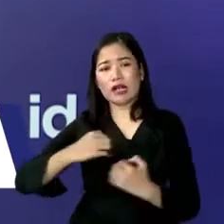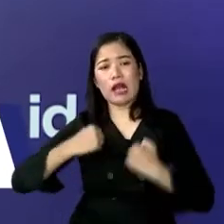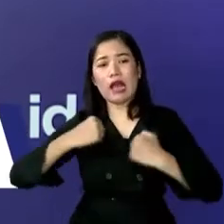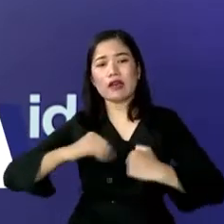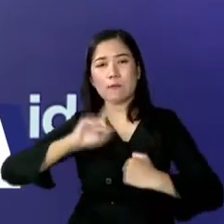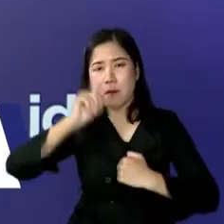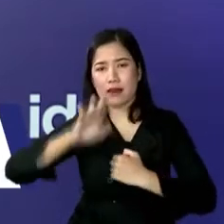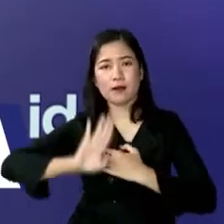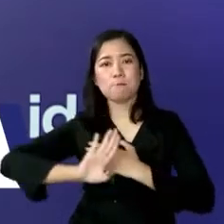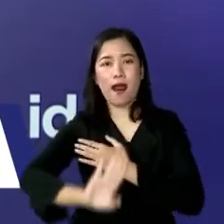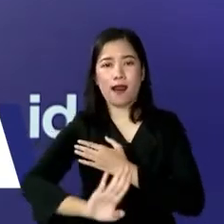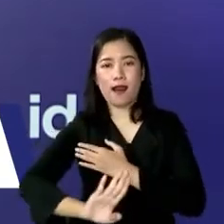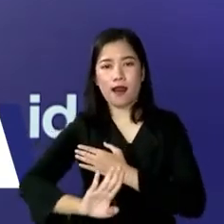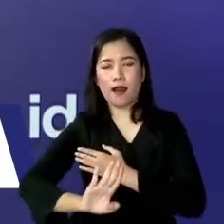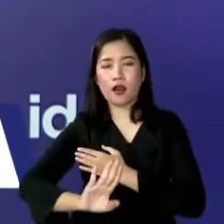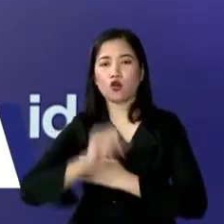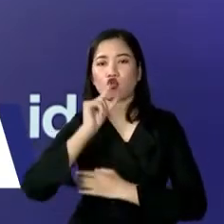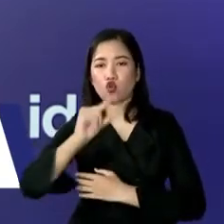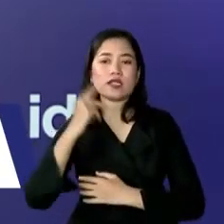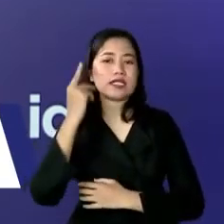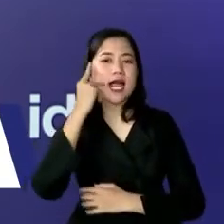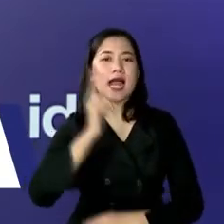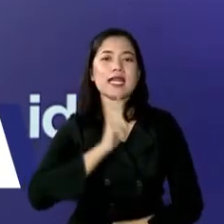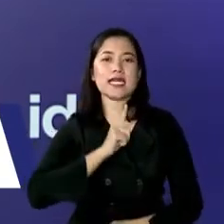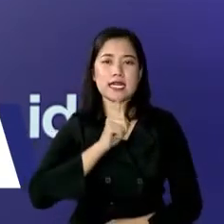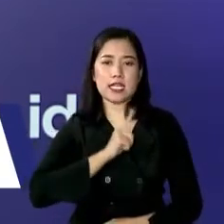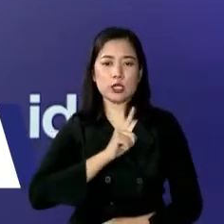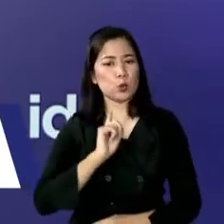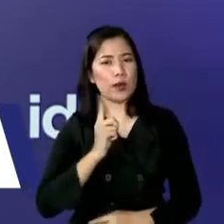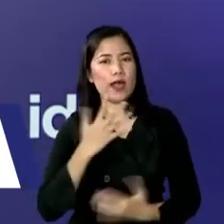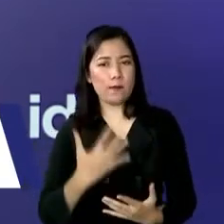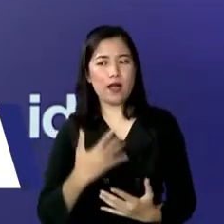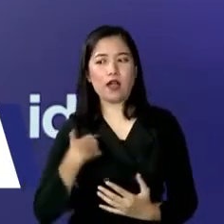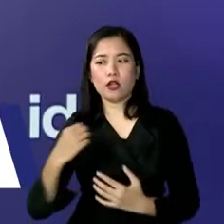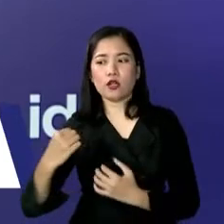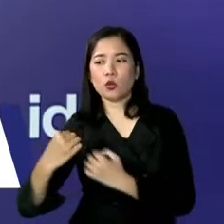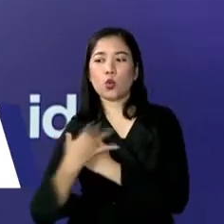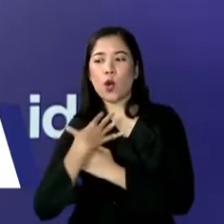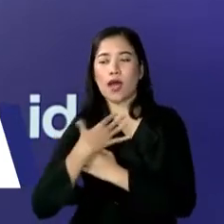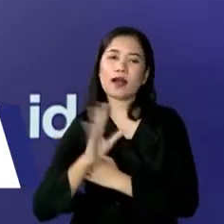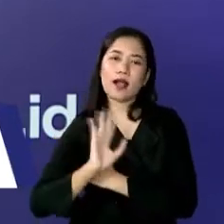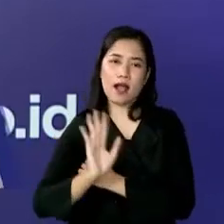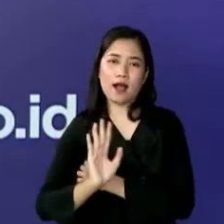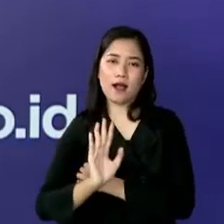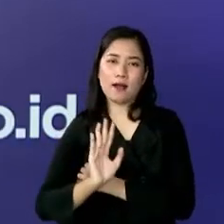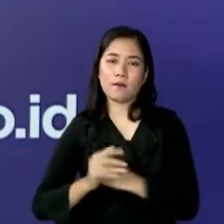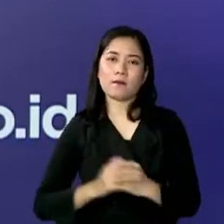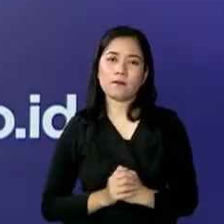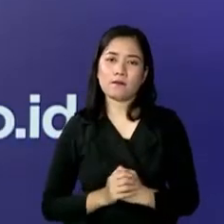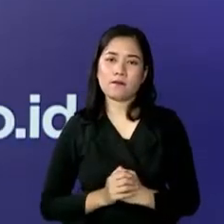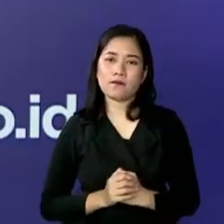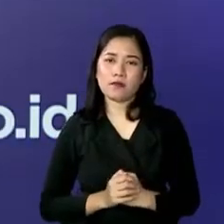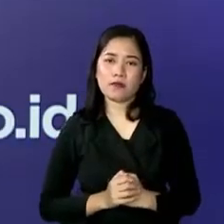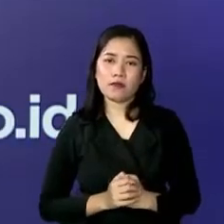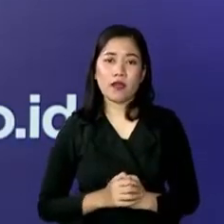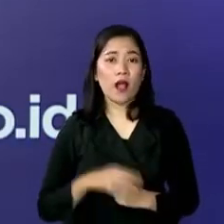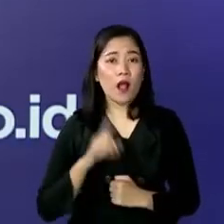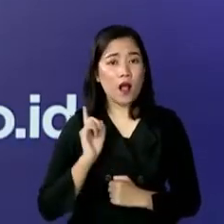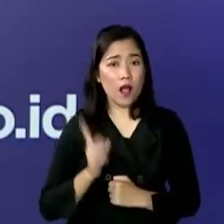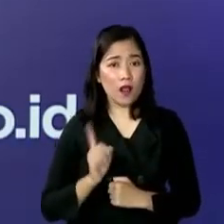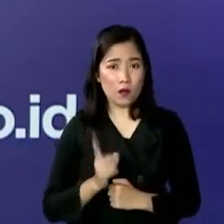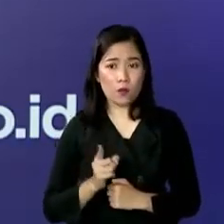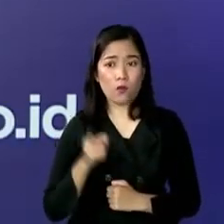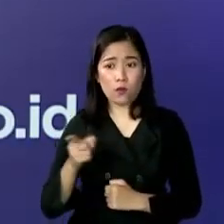bisa menjaga untuk dirinya sendiri agar dia tidak tertular seperti itu Nah kalau memang